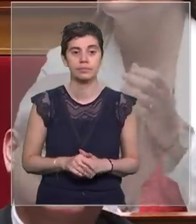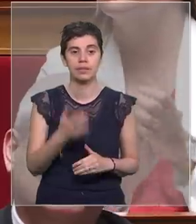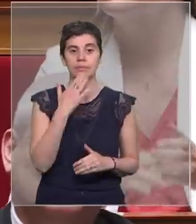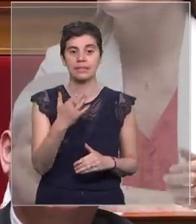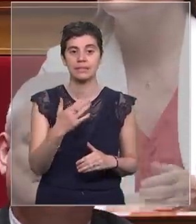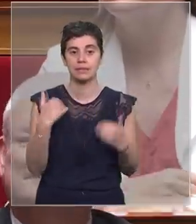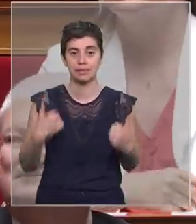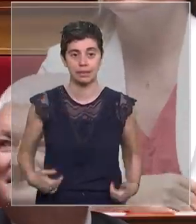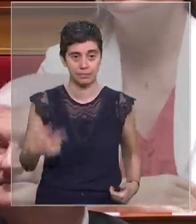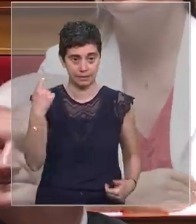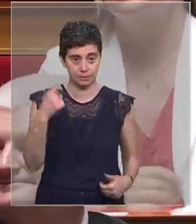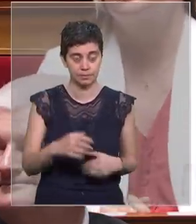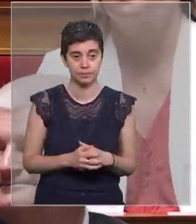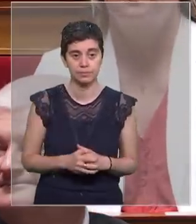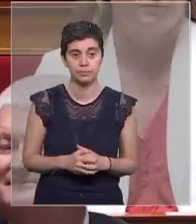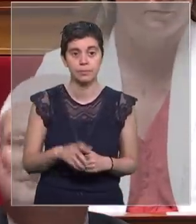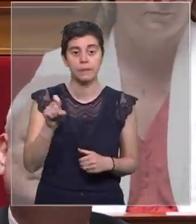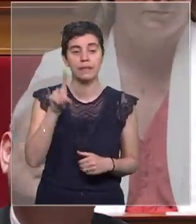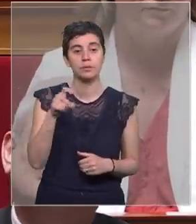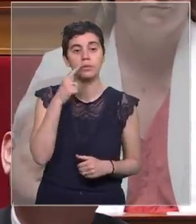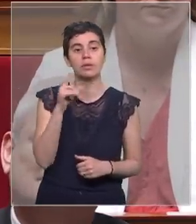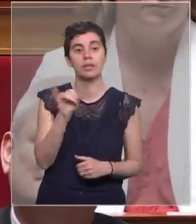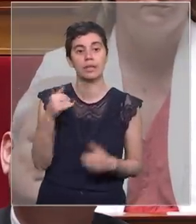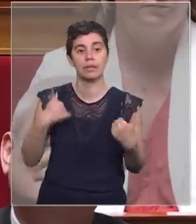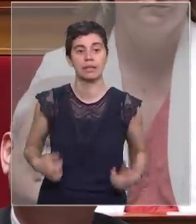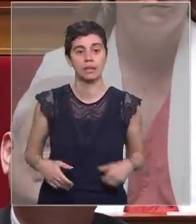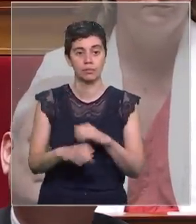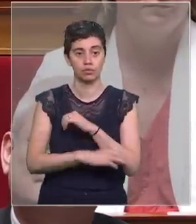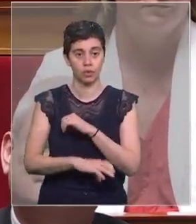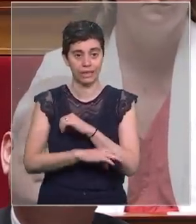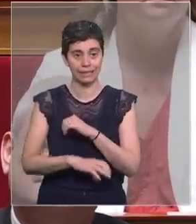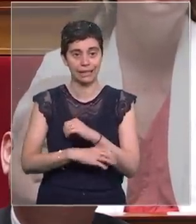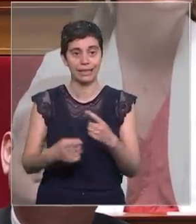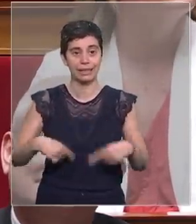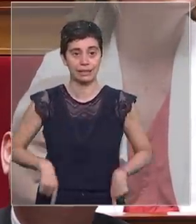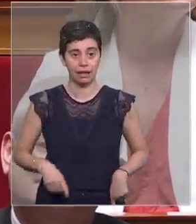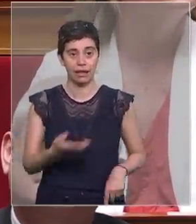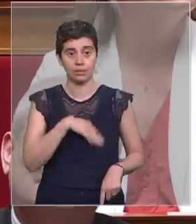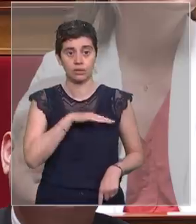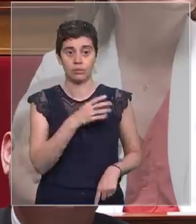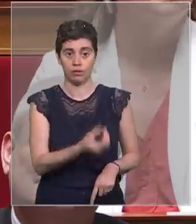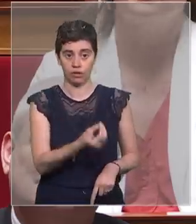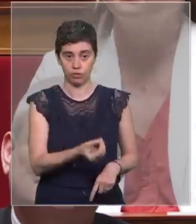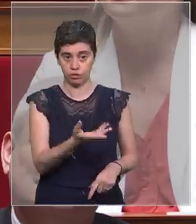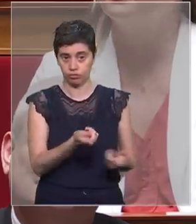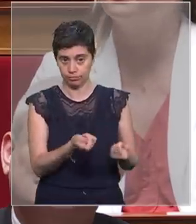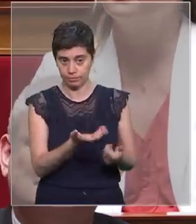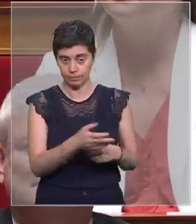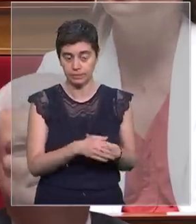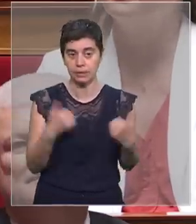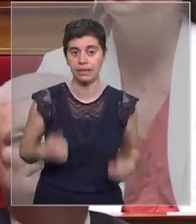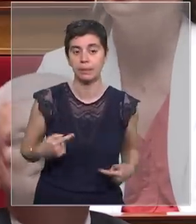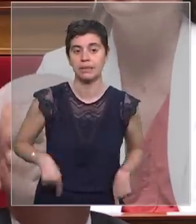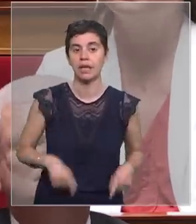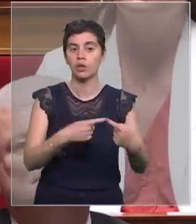Merci Madame la Présidente. Ma question s'adresse à Madame la Secrétaire d'État chargée de l'enfance. Madame la Ministre, le Comité